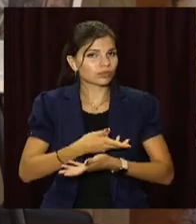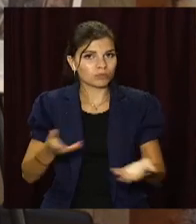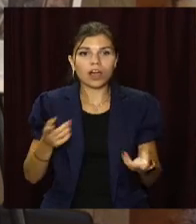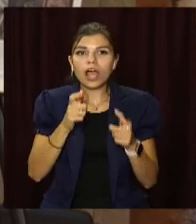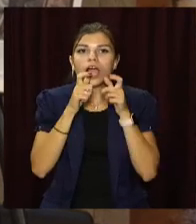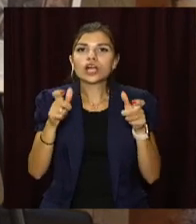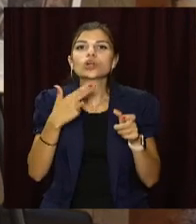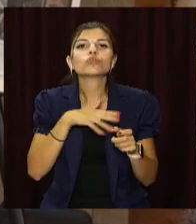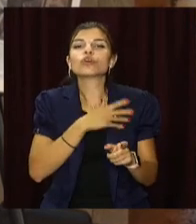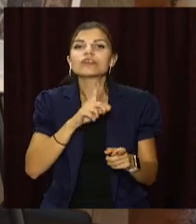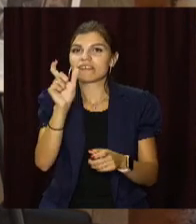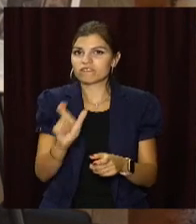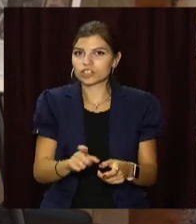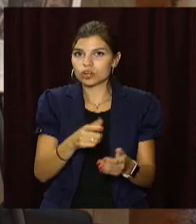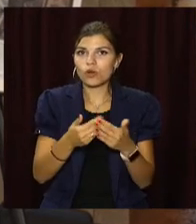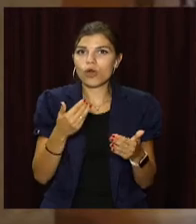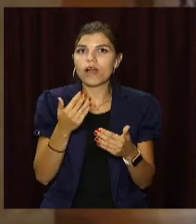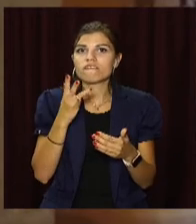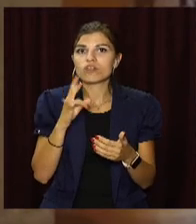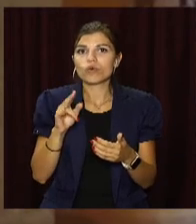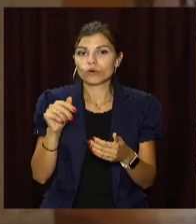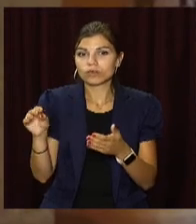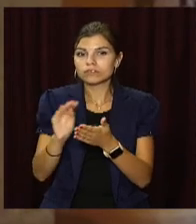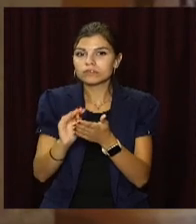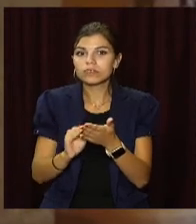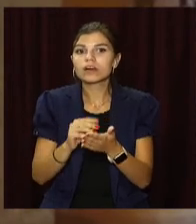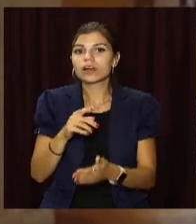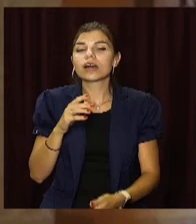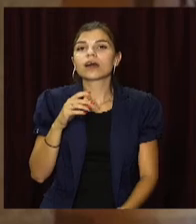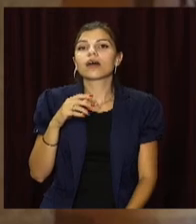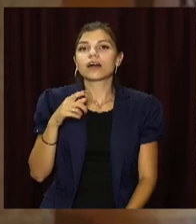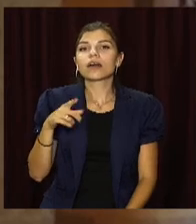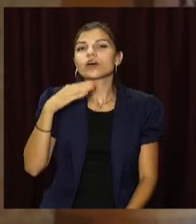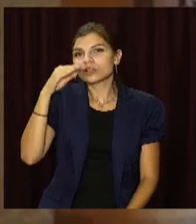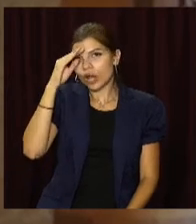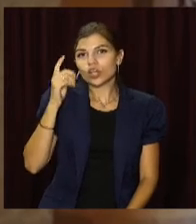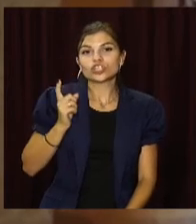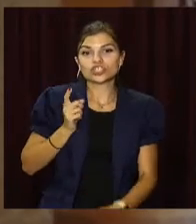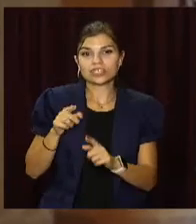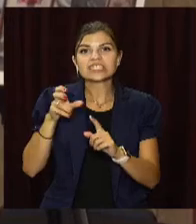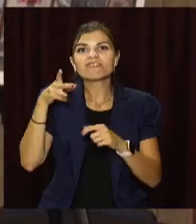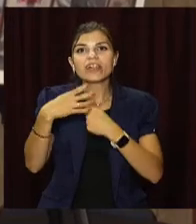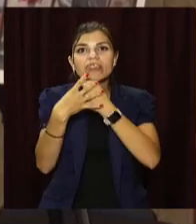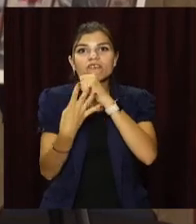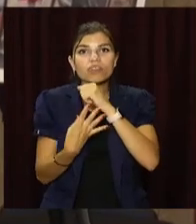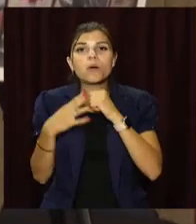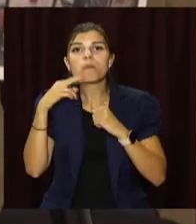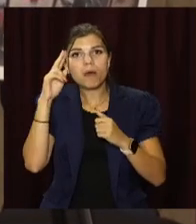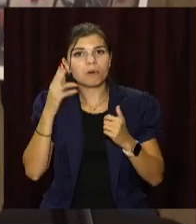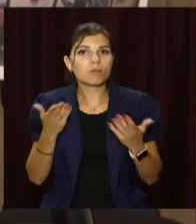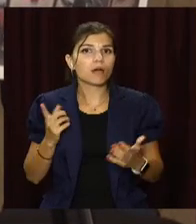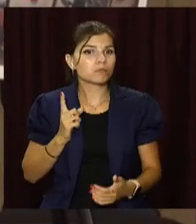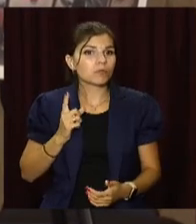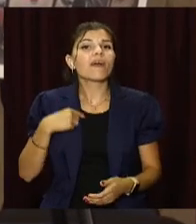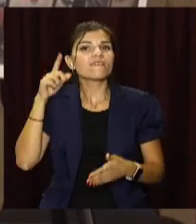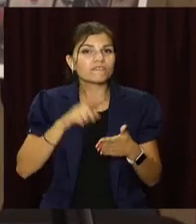душі став вірш, який написала від імені онука. Максим чекає на тата з війни з 2019-го. Ми віримо, ти